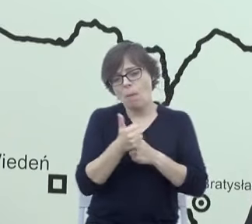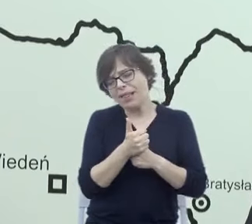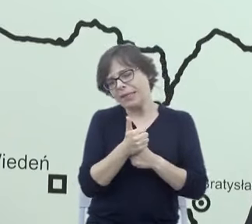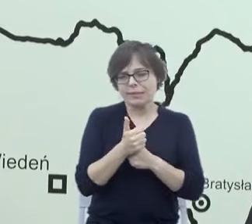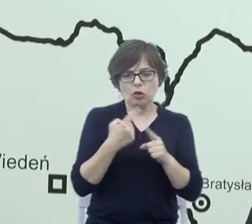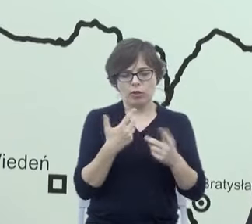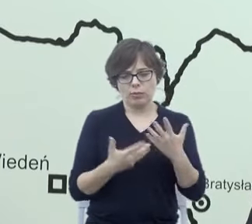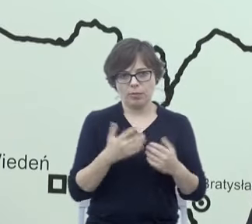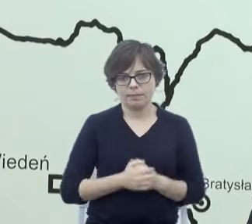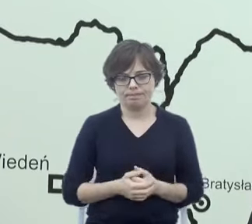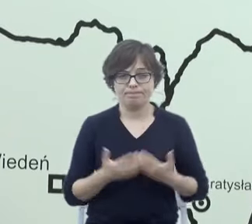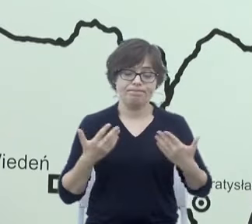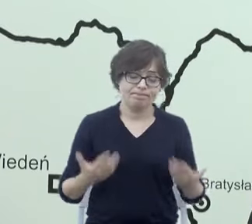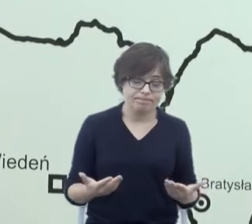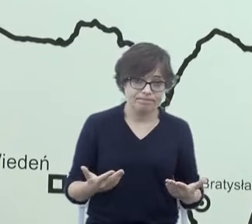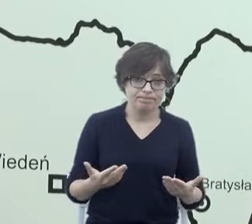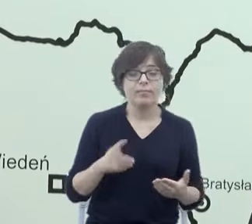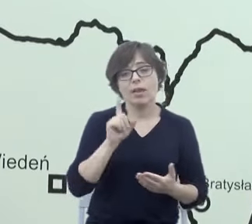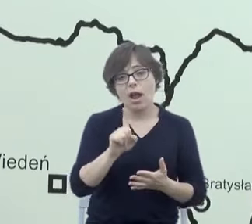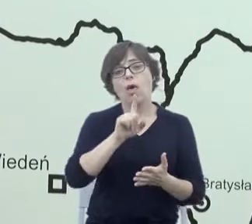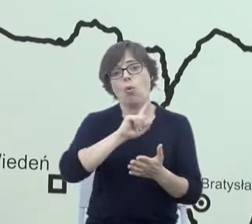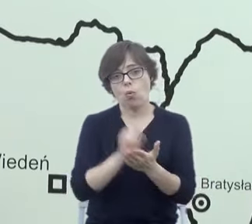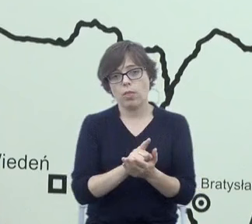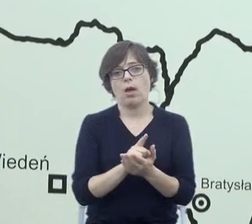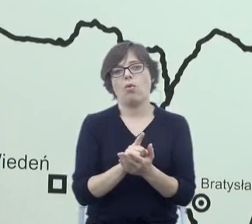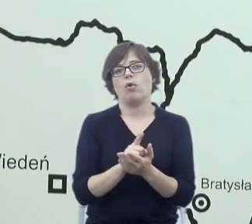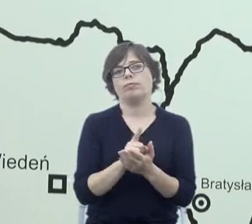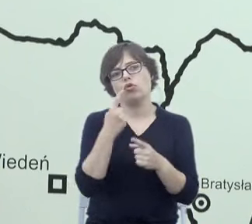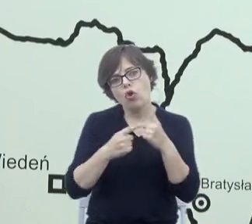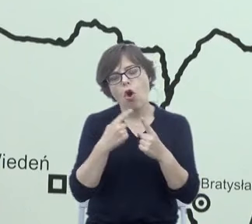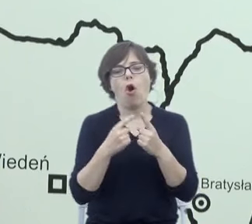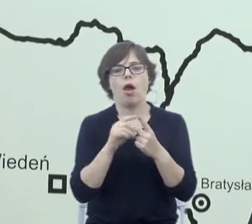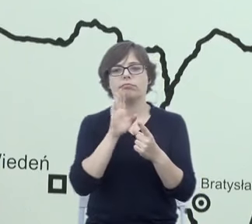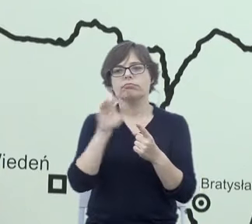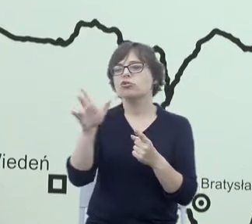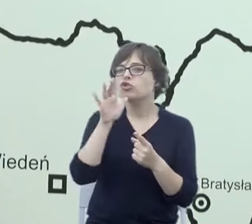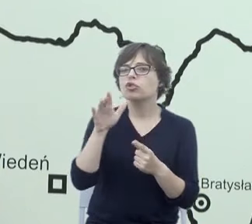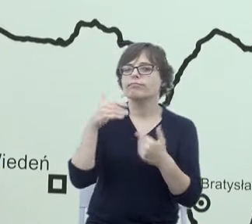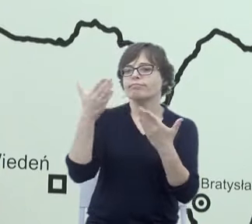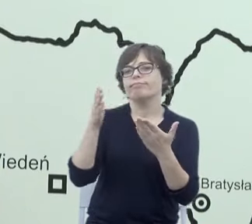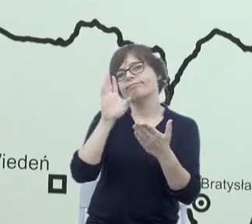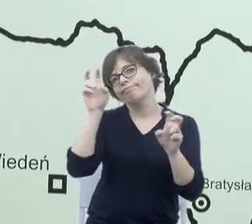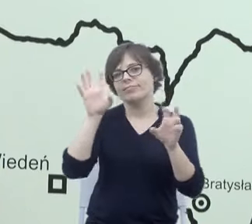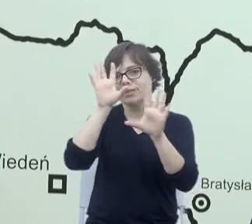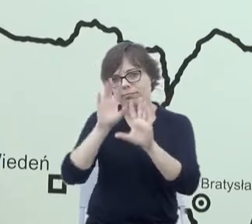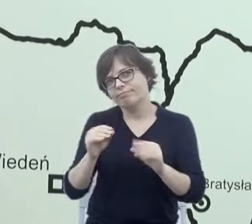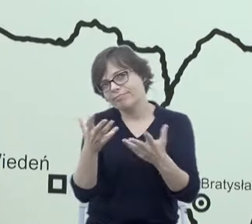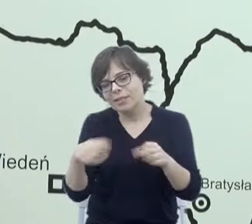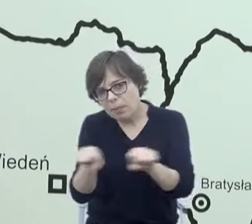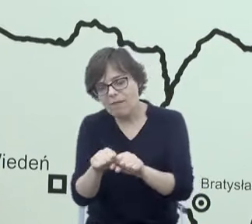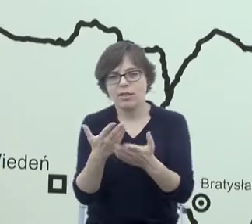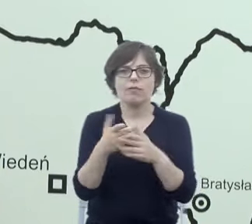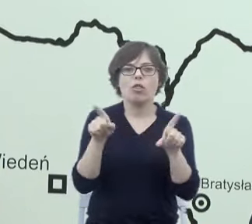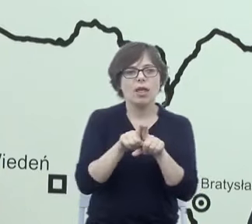ostatnie zdanie, no jak gdyby oddać pewną, no nie wiem, sprawiedliwość, czy przypomnieć ten tragiczny los,